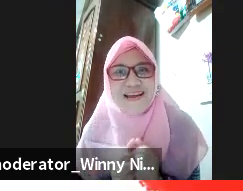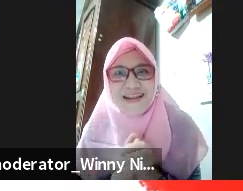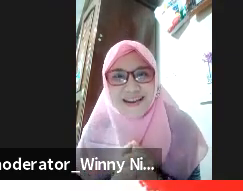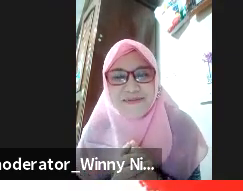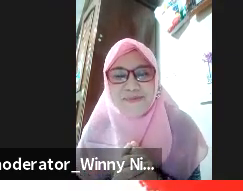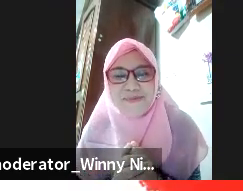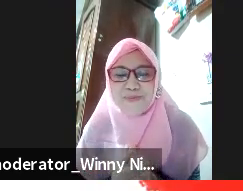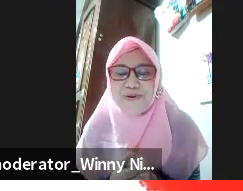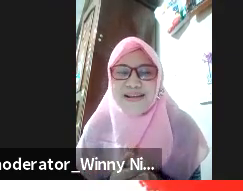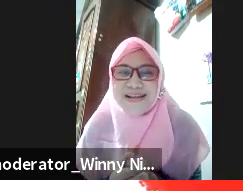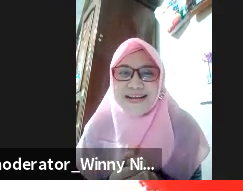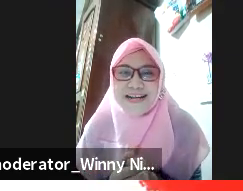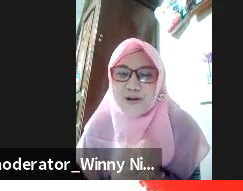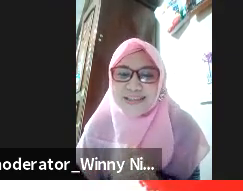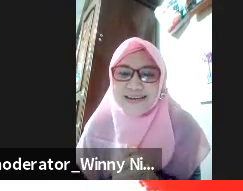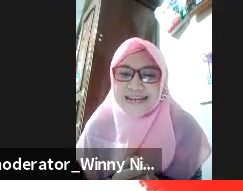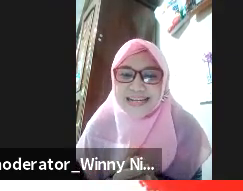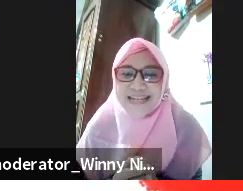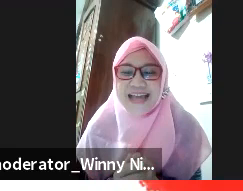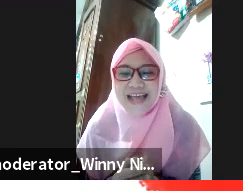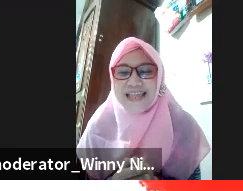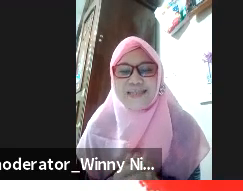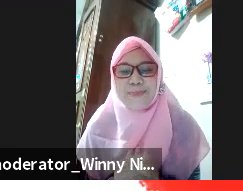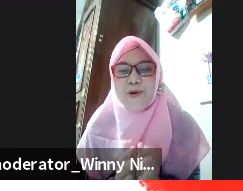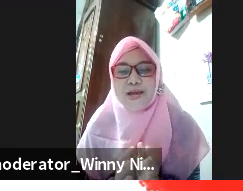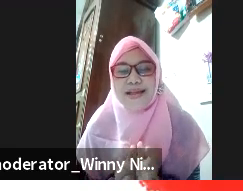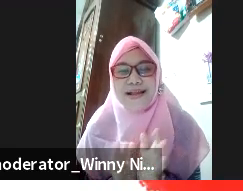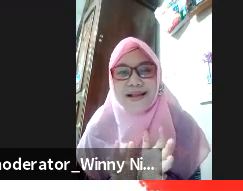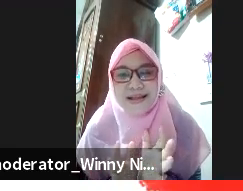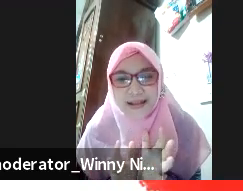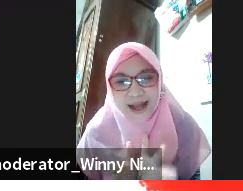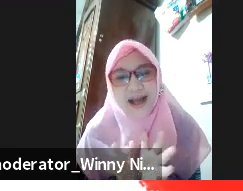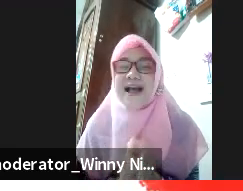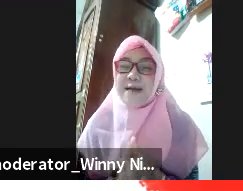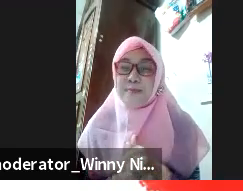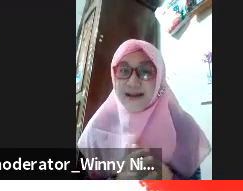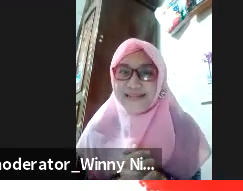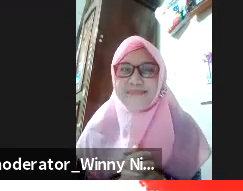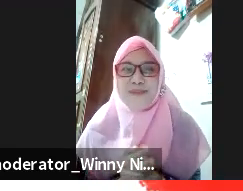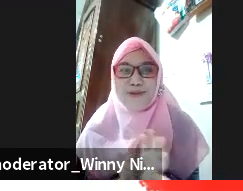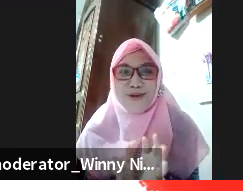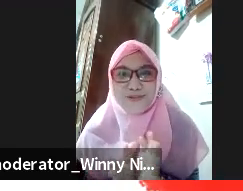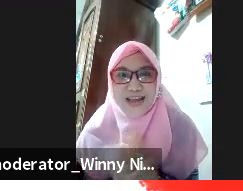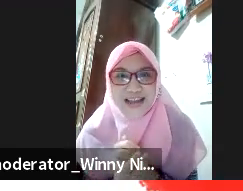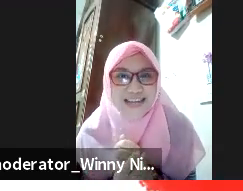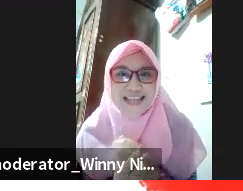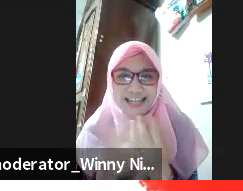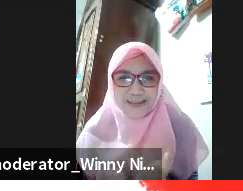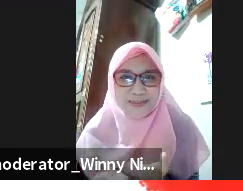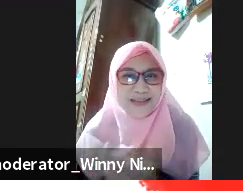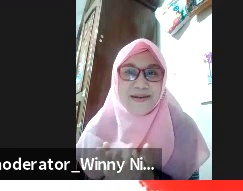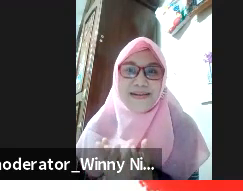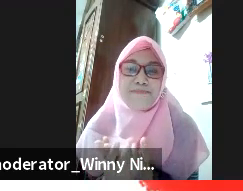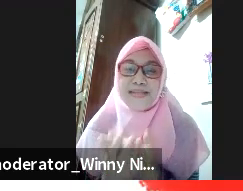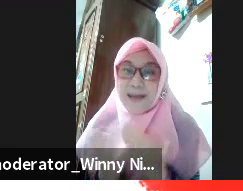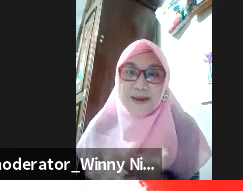di bidangnya, Bapak Ibu, Dr. Dini Hidayat, SPOGK, MKes, beliau juga sudah hadir, nanti kita